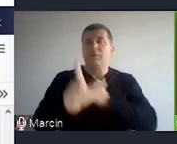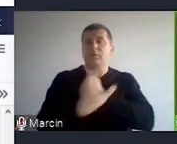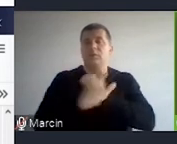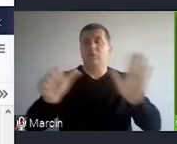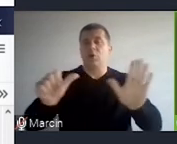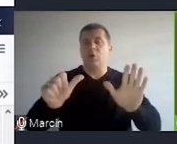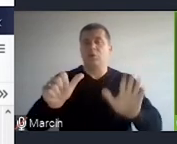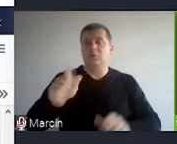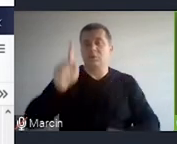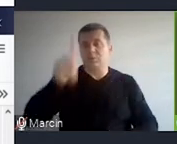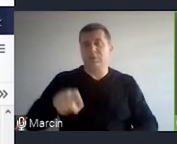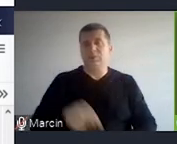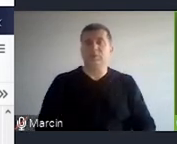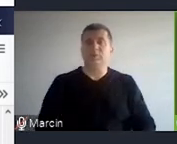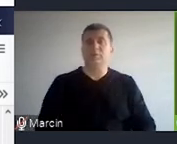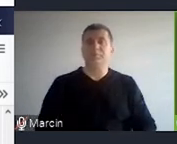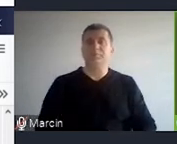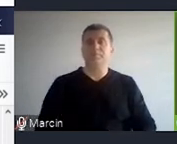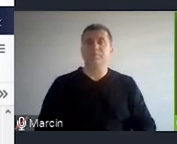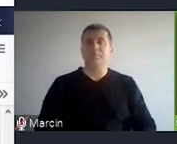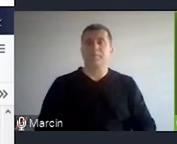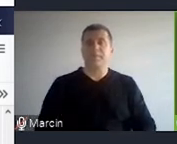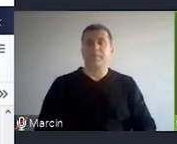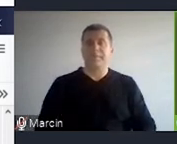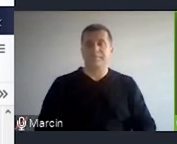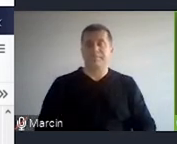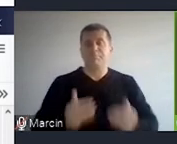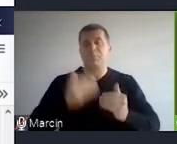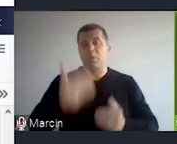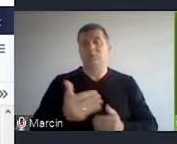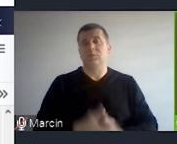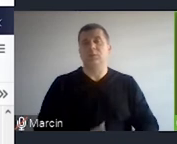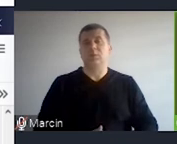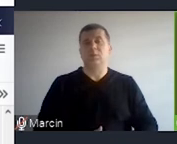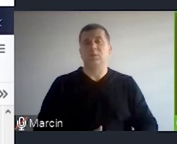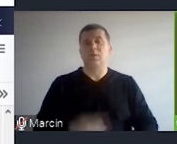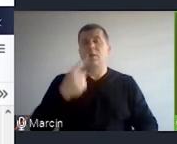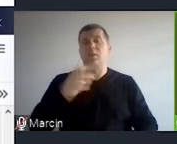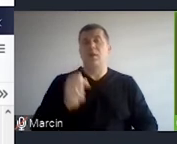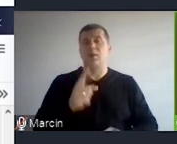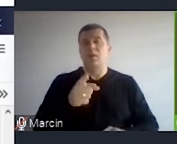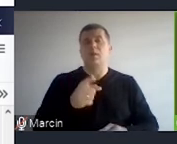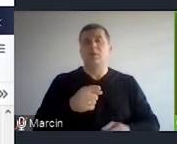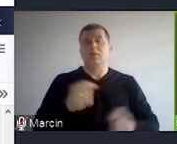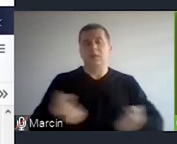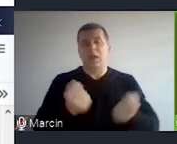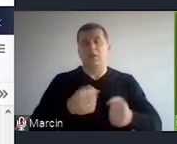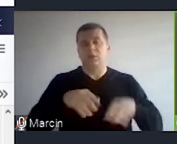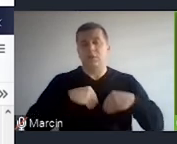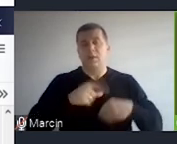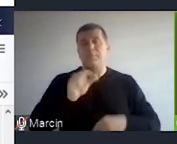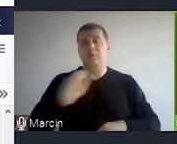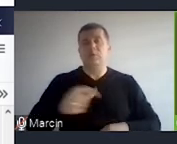276 godzin miesięcznie. Poza tym dane dotyczące zaangażowania personelu,